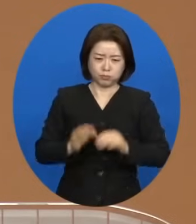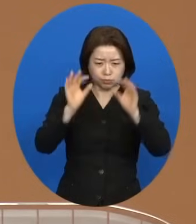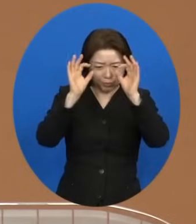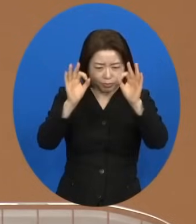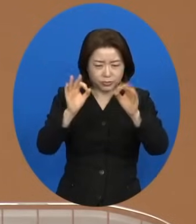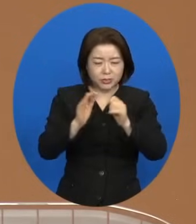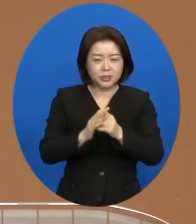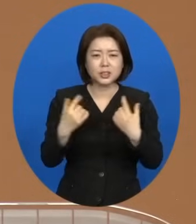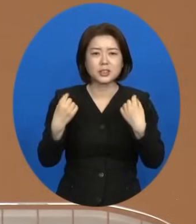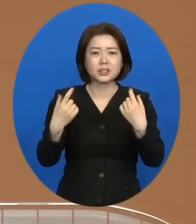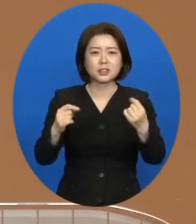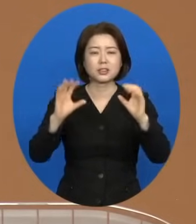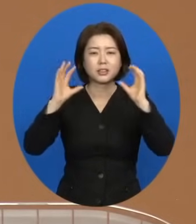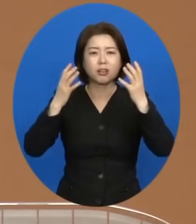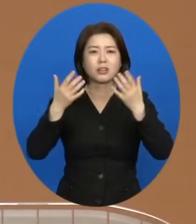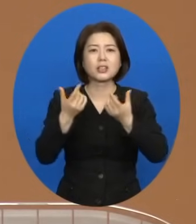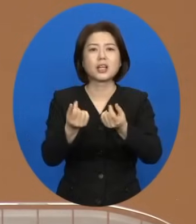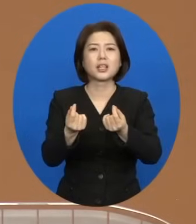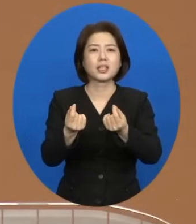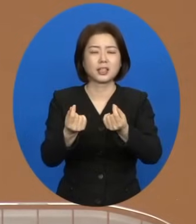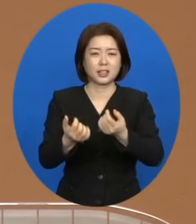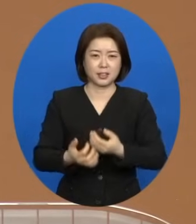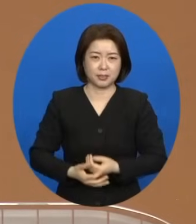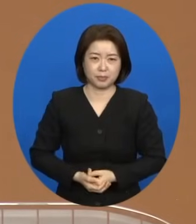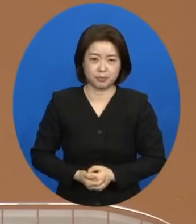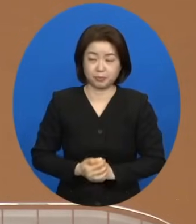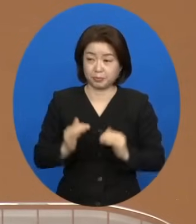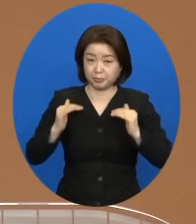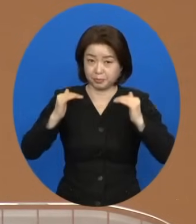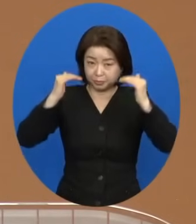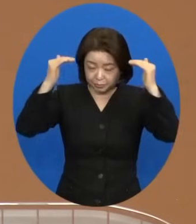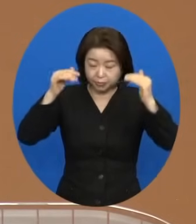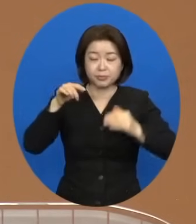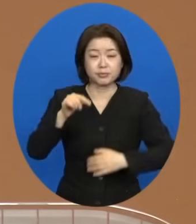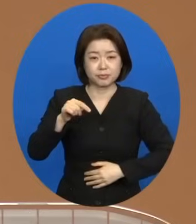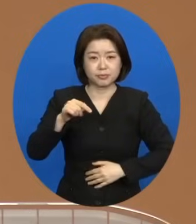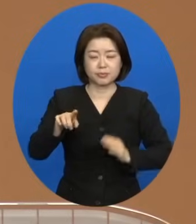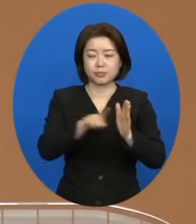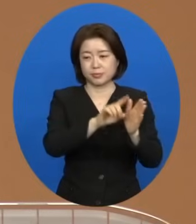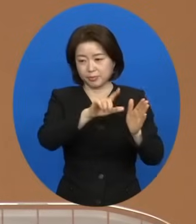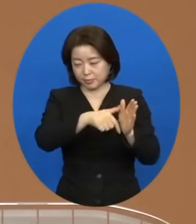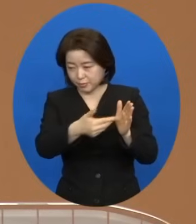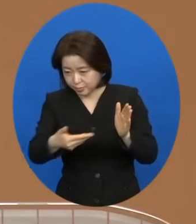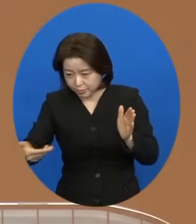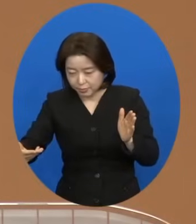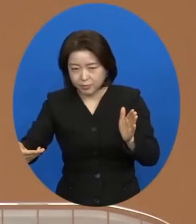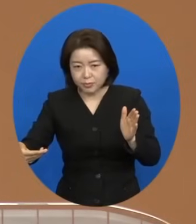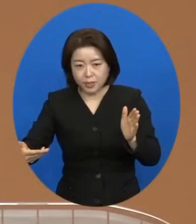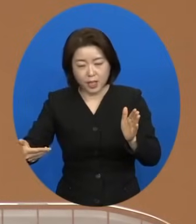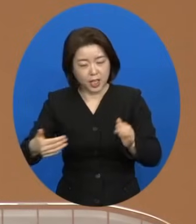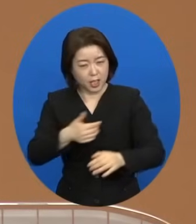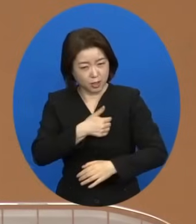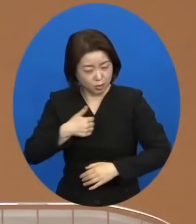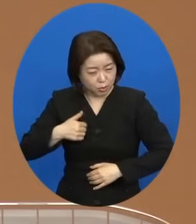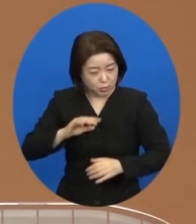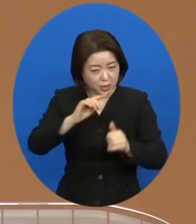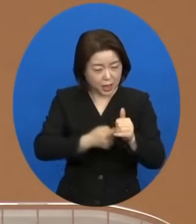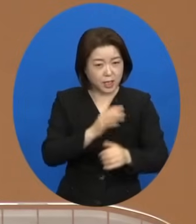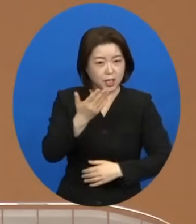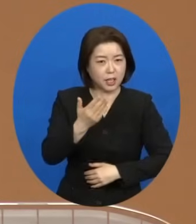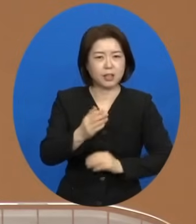머물러 있는 것입니다 성숙해진다는 것은 시간이 흐른다고 되는 것이 아님을